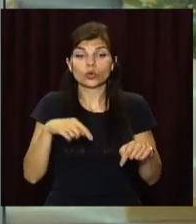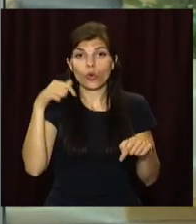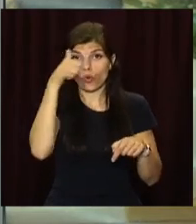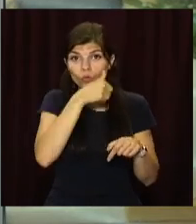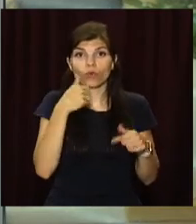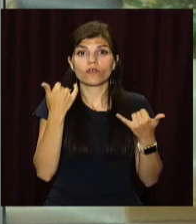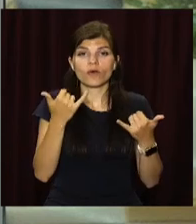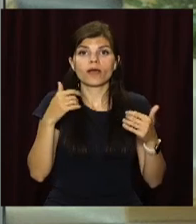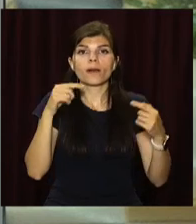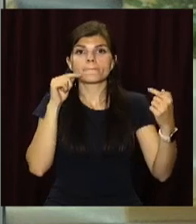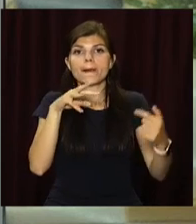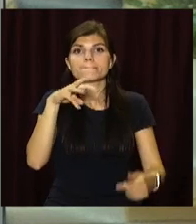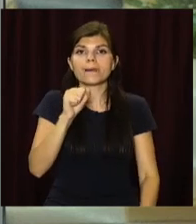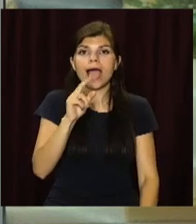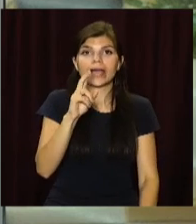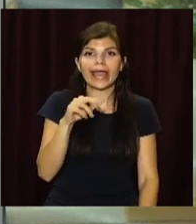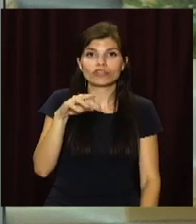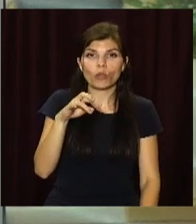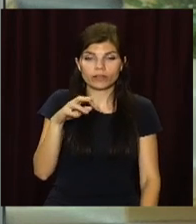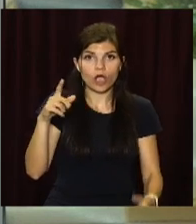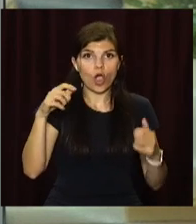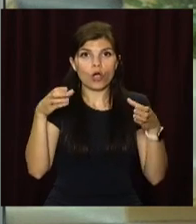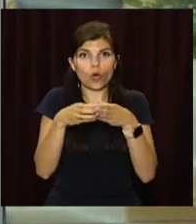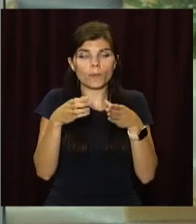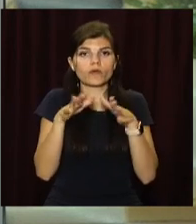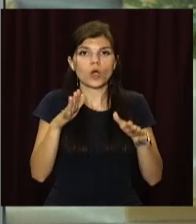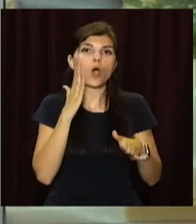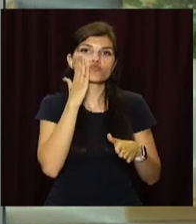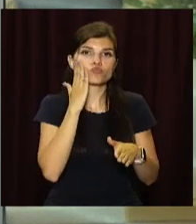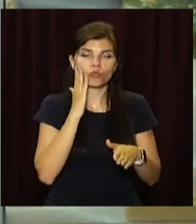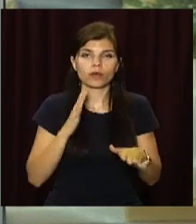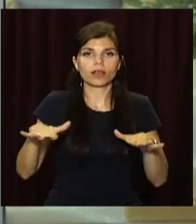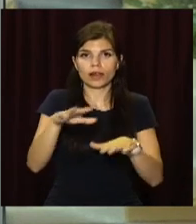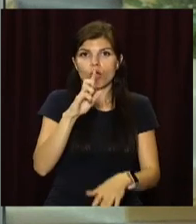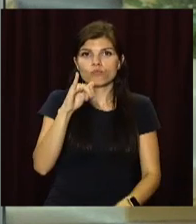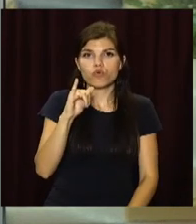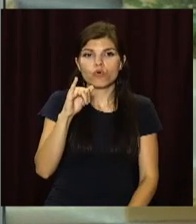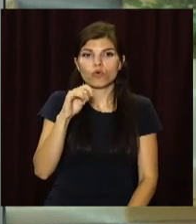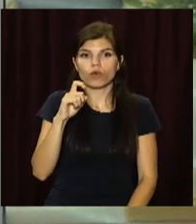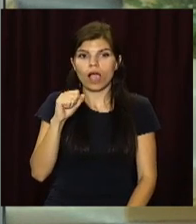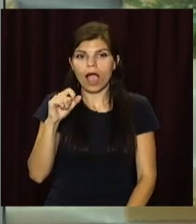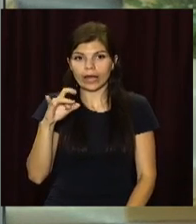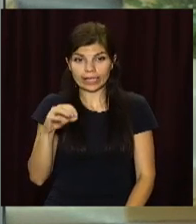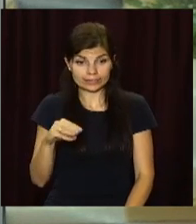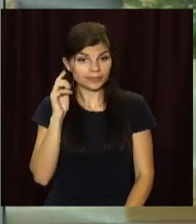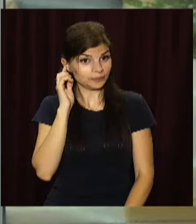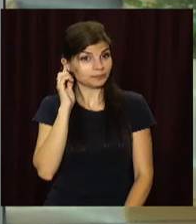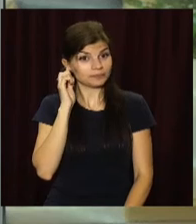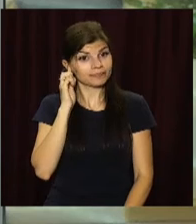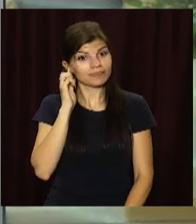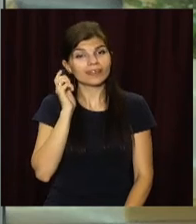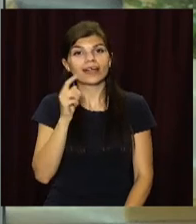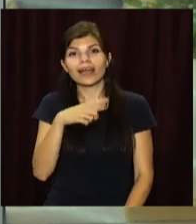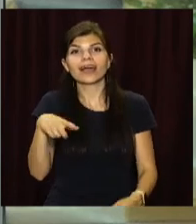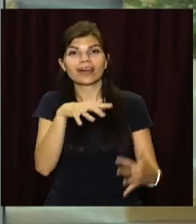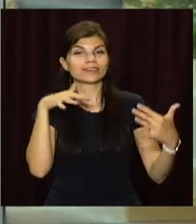зіграє проти Північної Македонії. Команди зіткнуться у Румунії на арені Бухаресту. За словами захисника української збірної